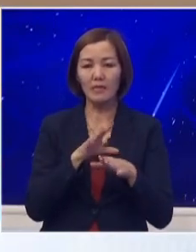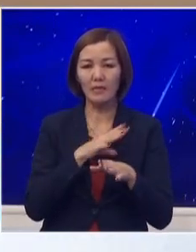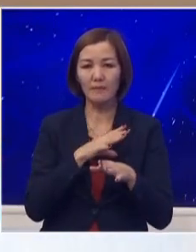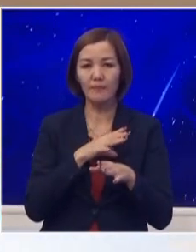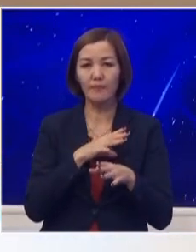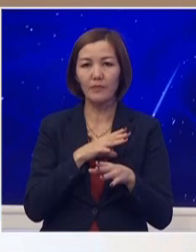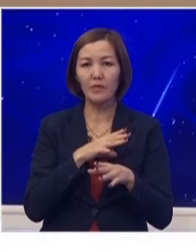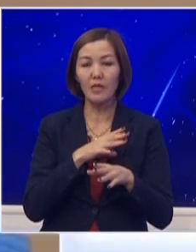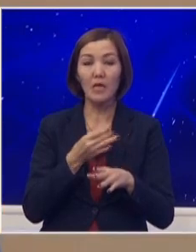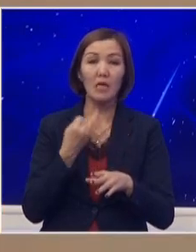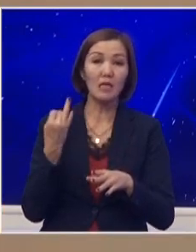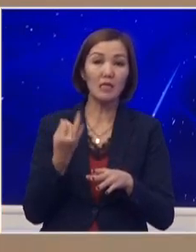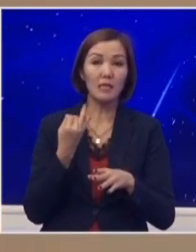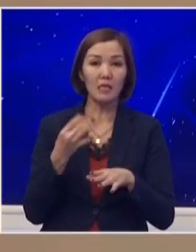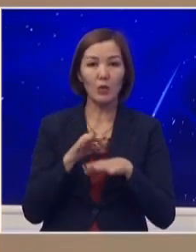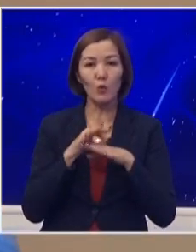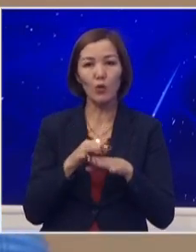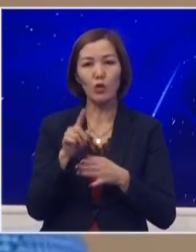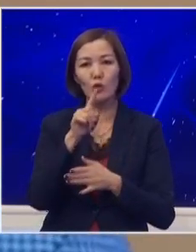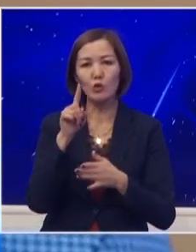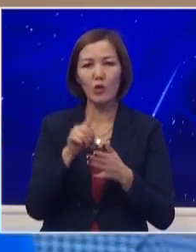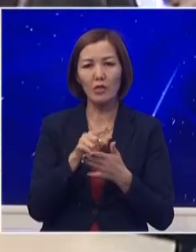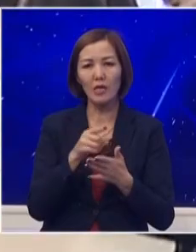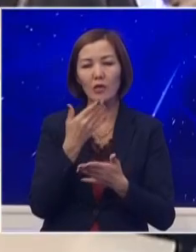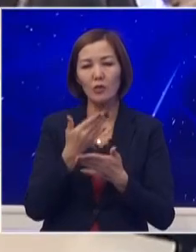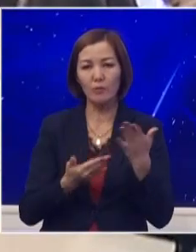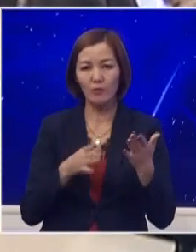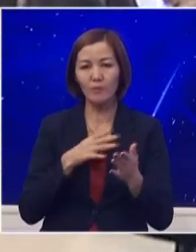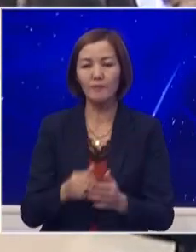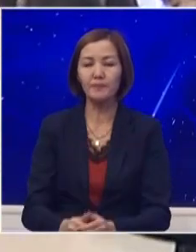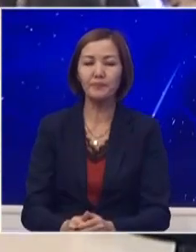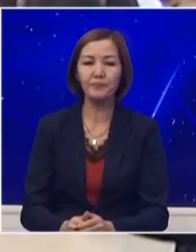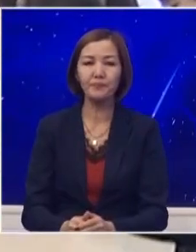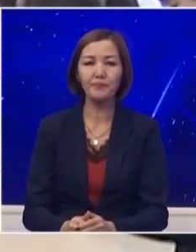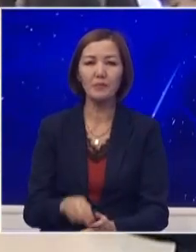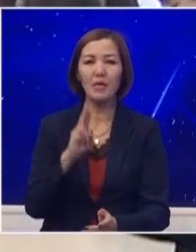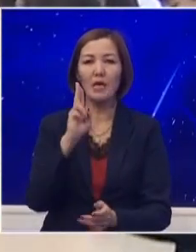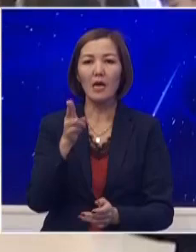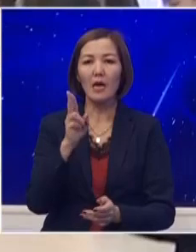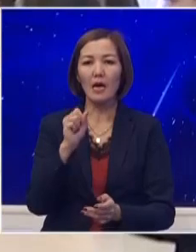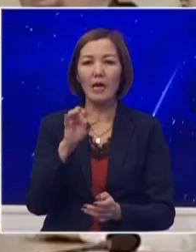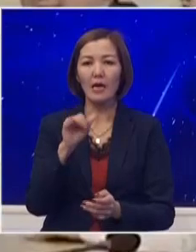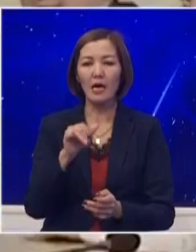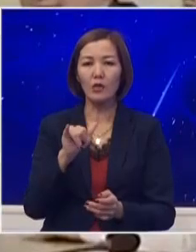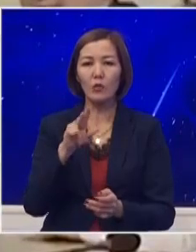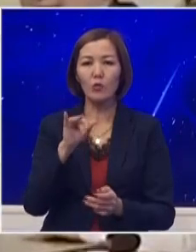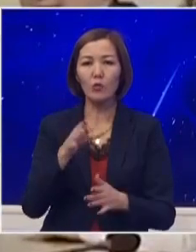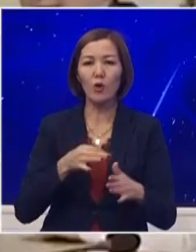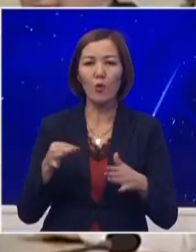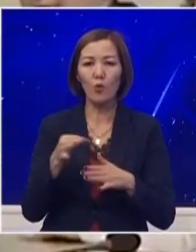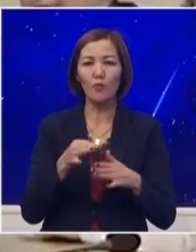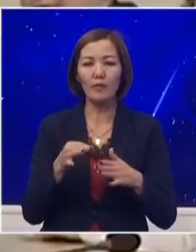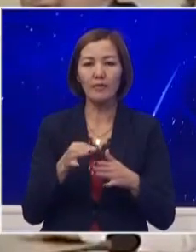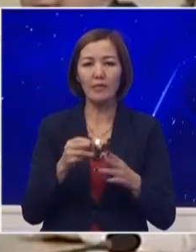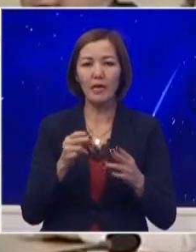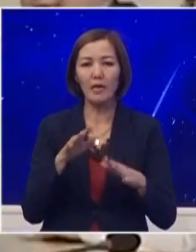Кездесу өте тартымды өтті. Әртүрлі салалар бойынша сұрақтар қойылды. Президентке кандидат Қарақат Әбденнің Ұлытау облысындағы жұртшылығымен кездесуі